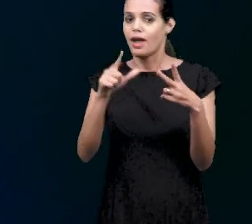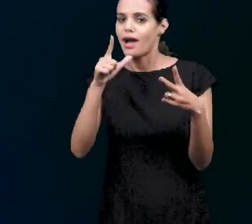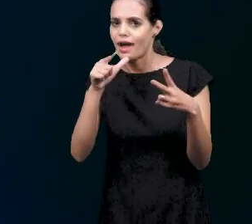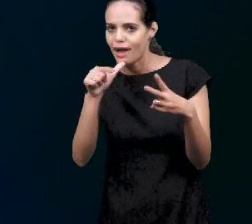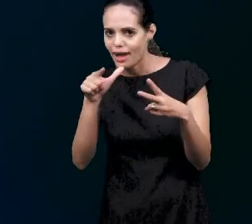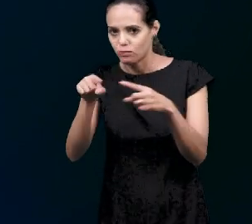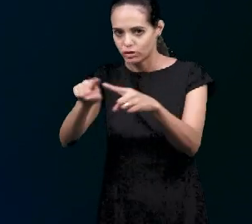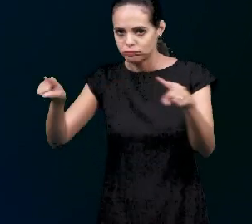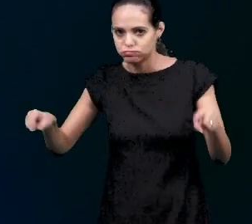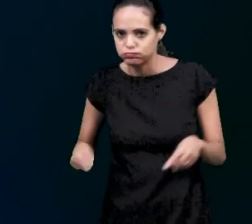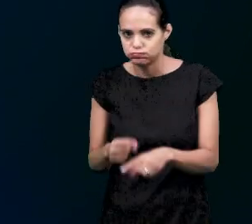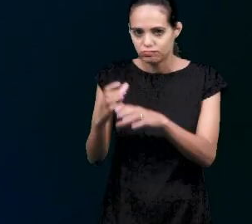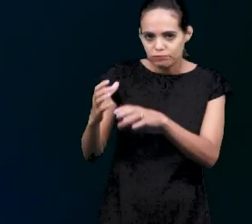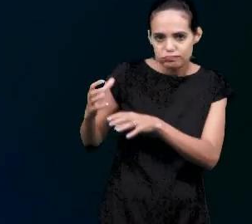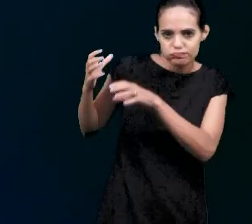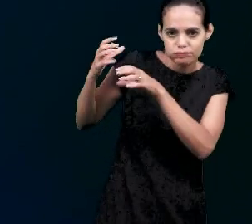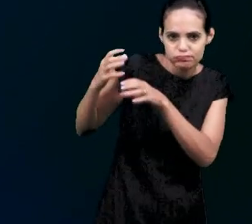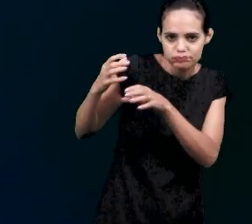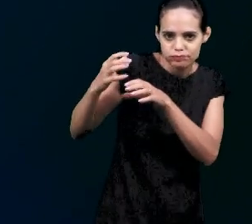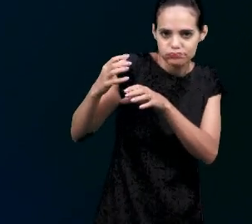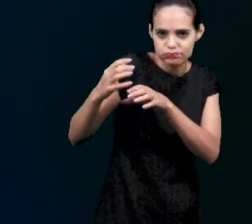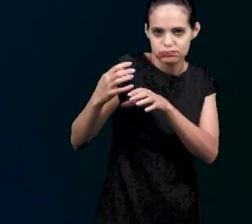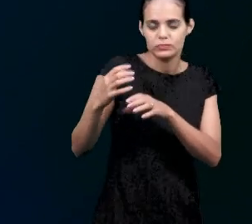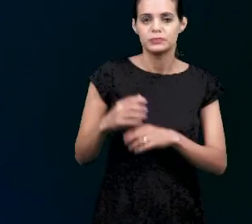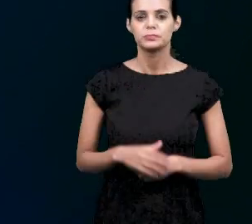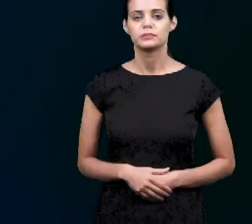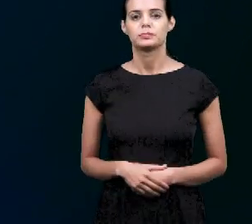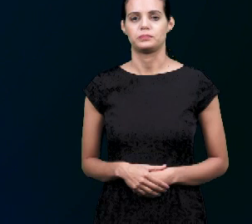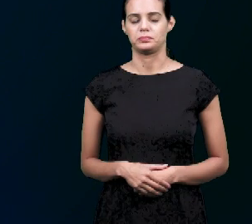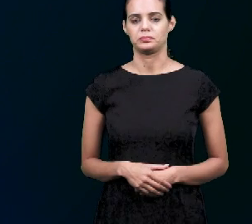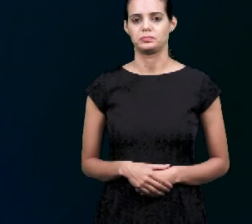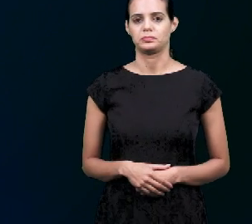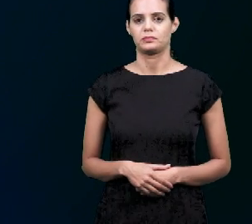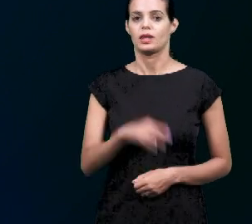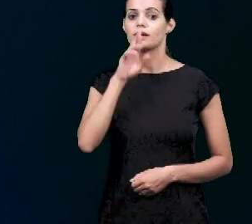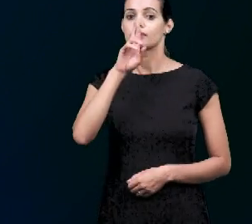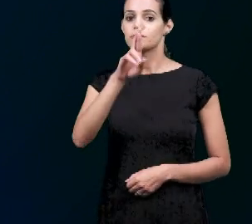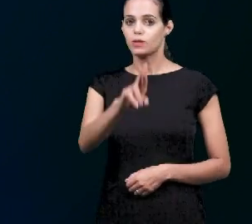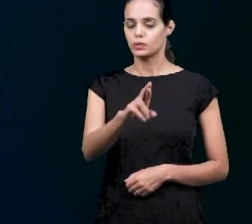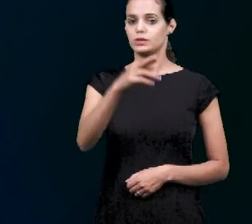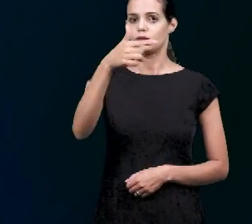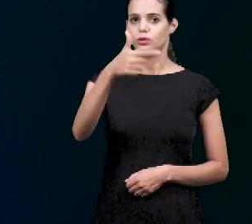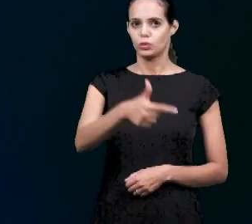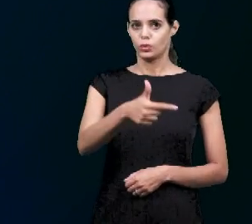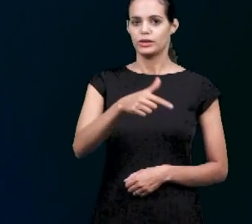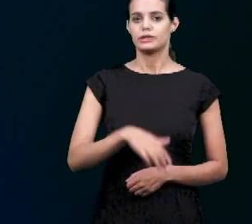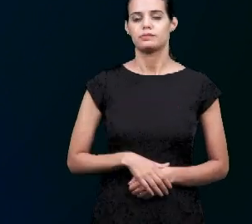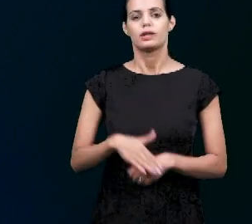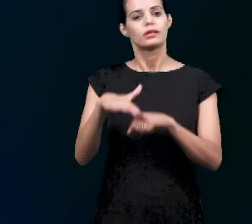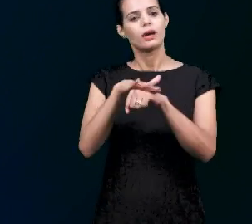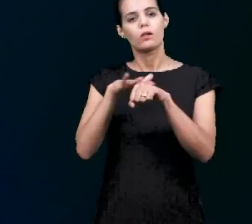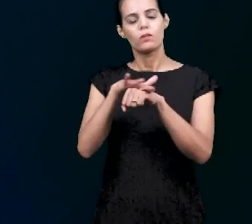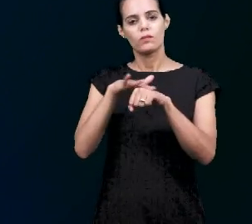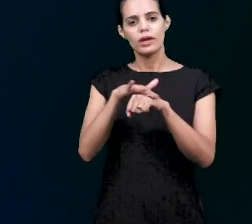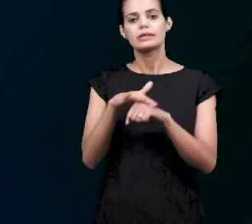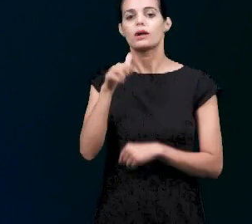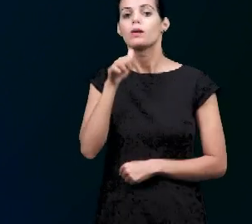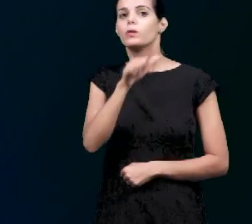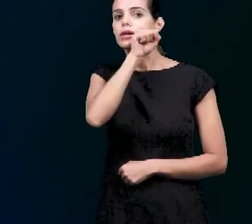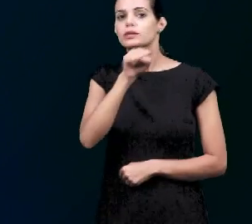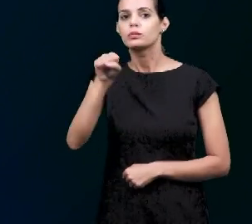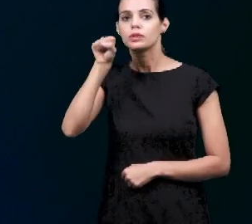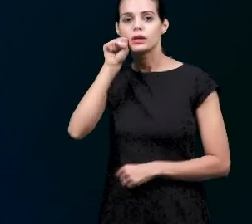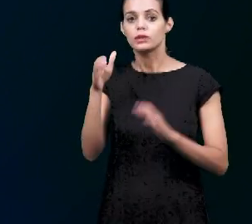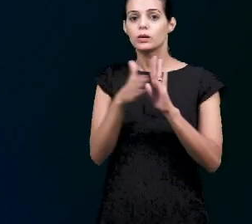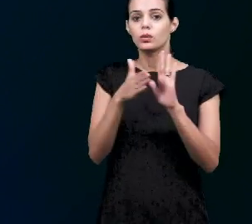comme est écrit en Jean 4, verset 6-7. Voici, à côté du puits de Jacob, Jésus, fatigué